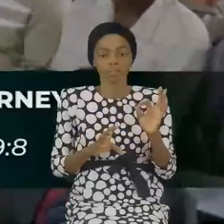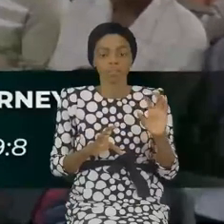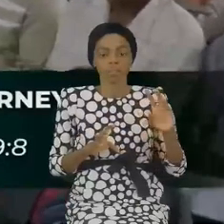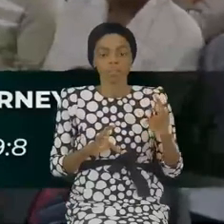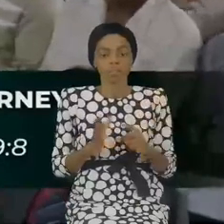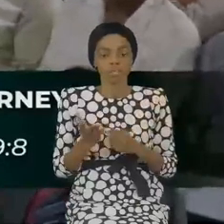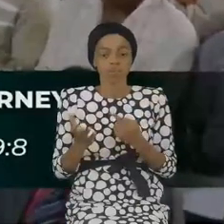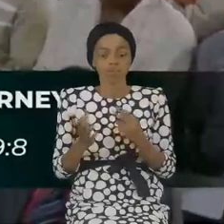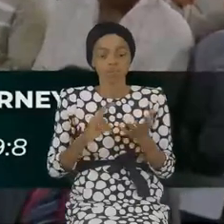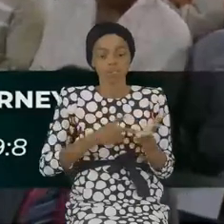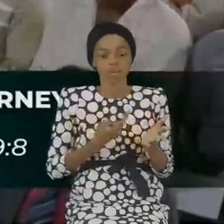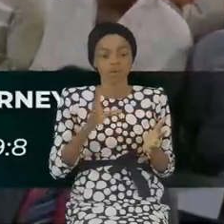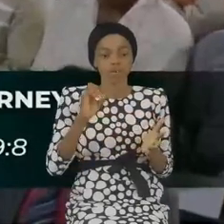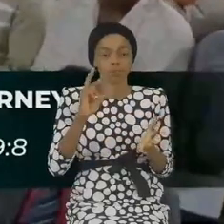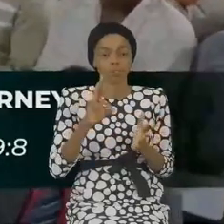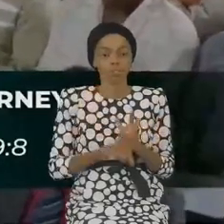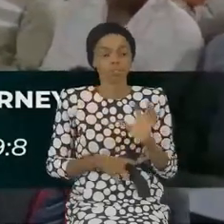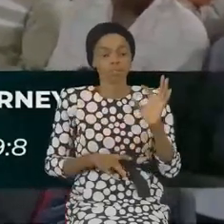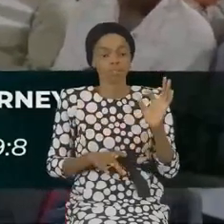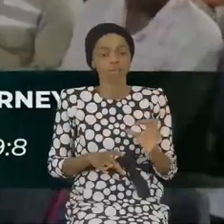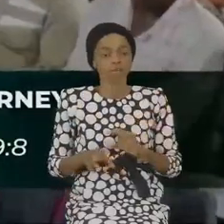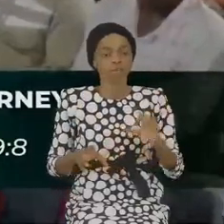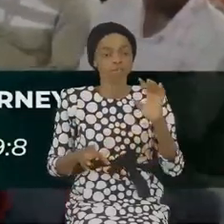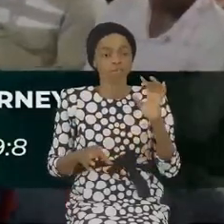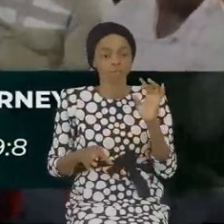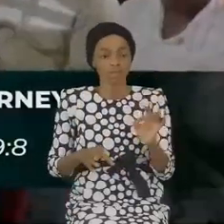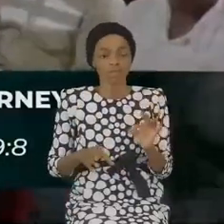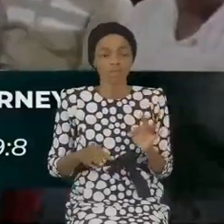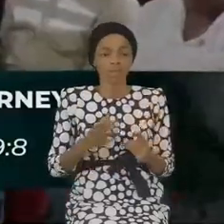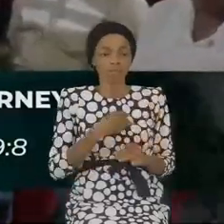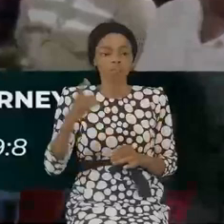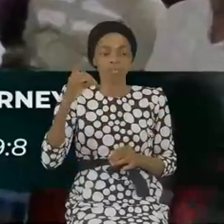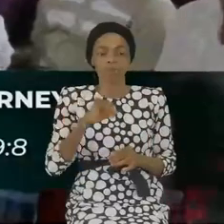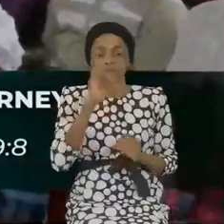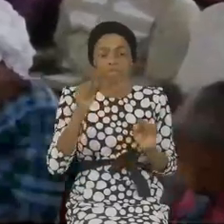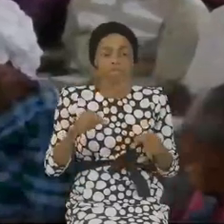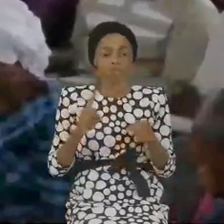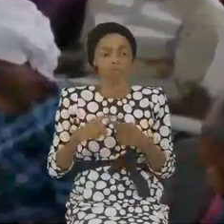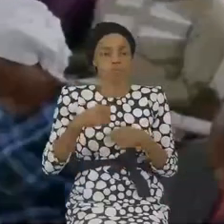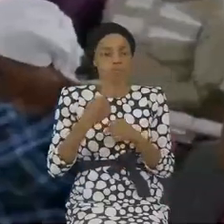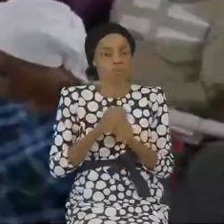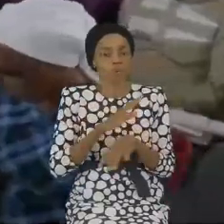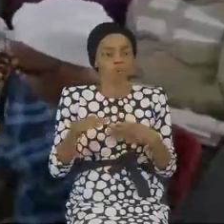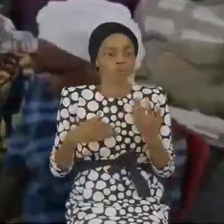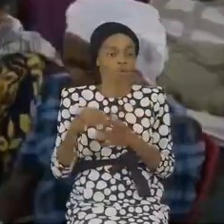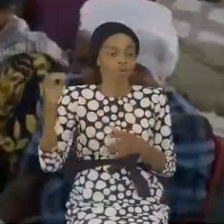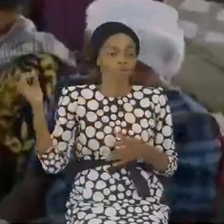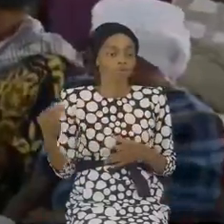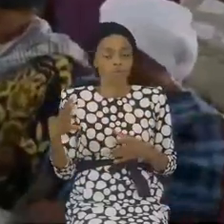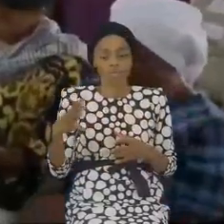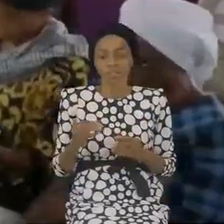2 Corinthiens, chapitre 9, lisons le verset 8. Et Dieu peut vous combler de toutes sortes de